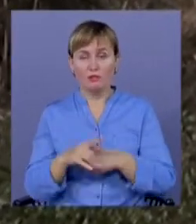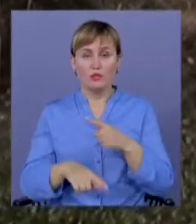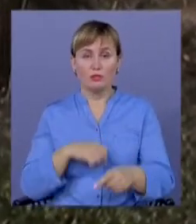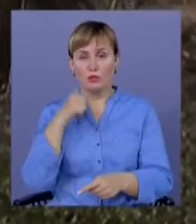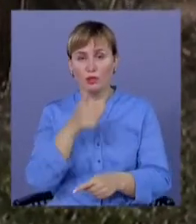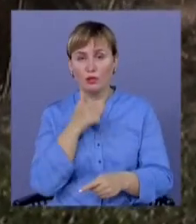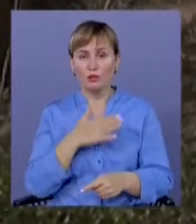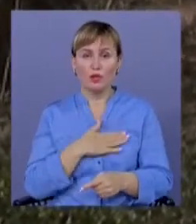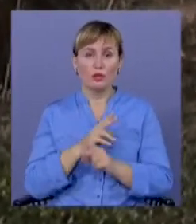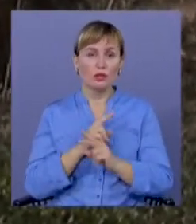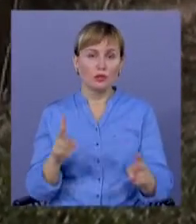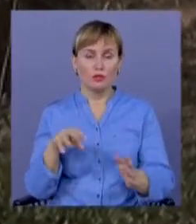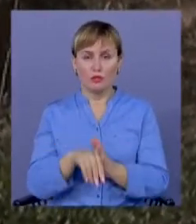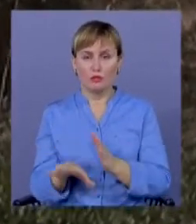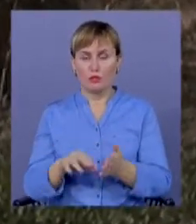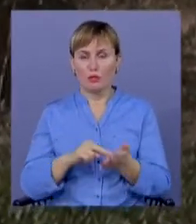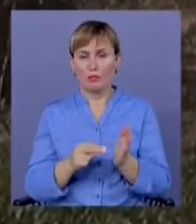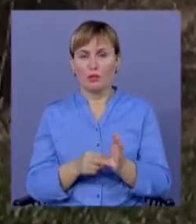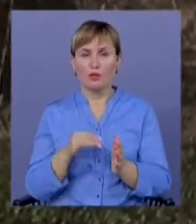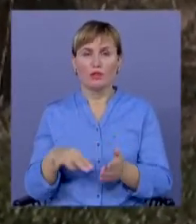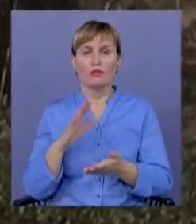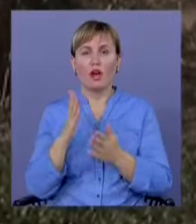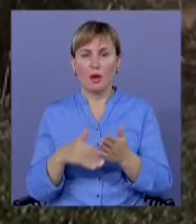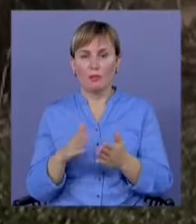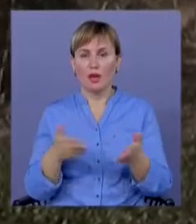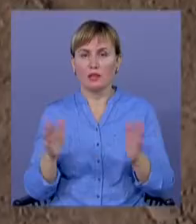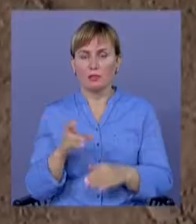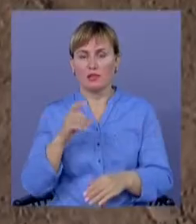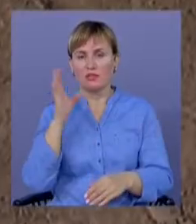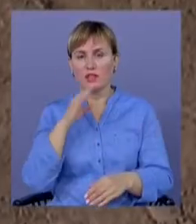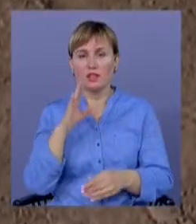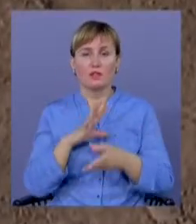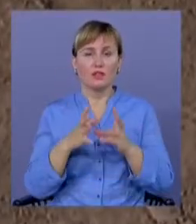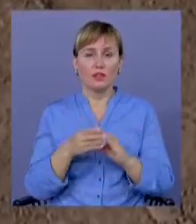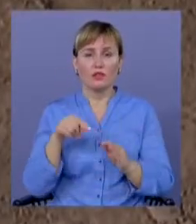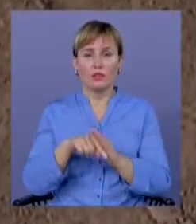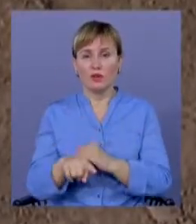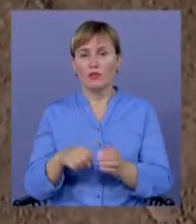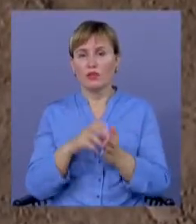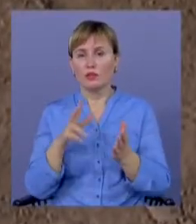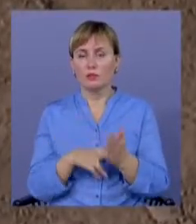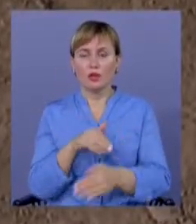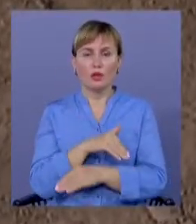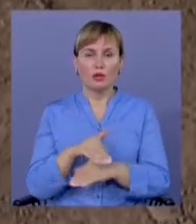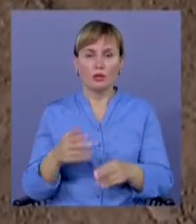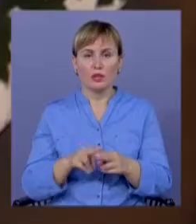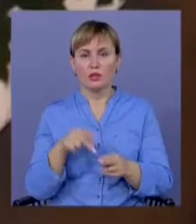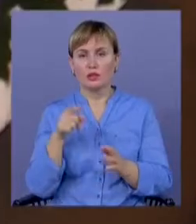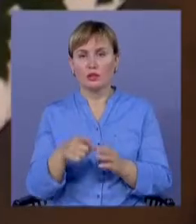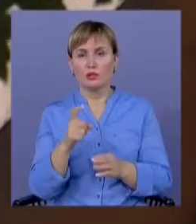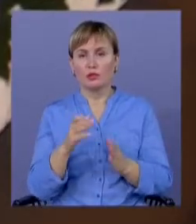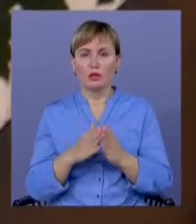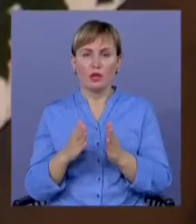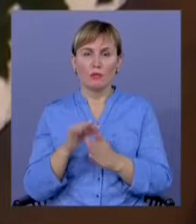следующем году нас уже никто не включит в план, и мы вообще можем остаться без воды. Всего в Альмереке 18 улиц, это 1100